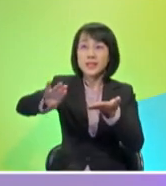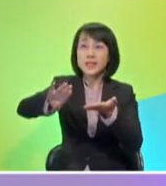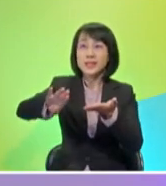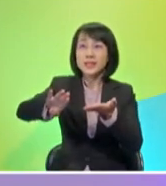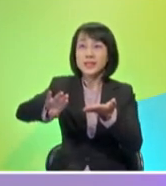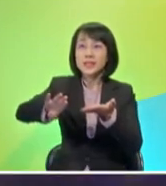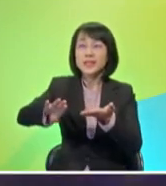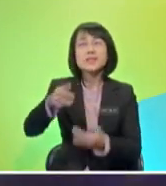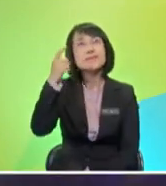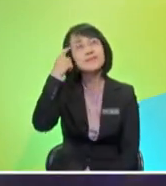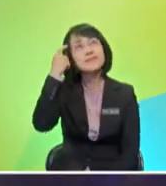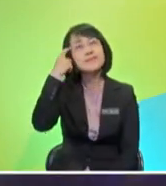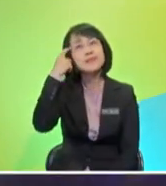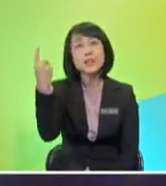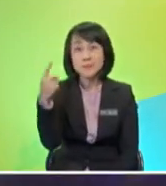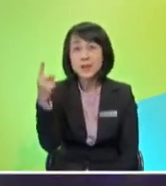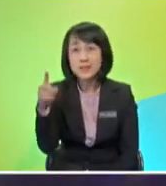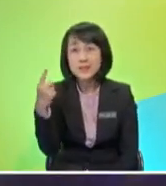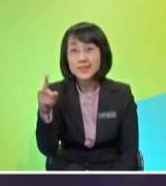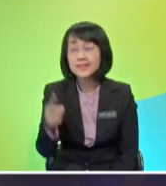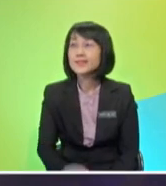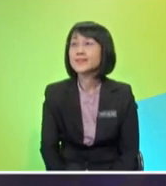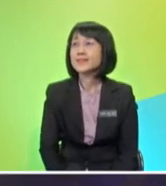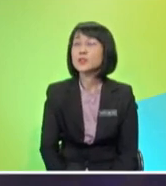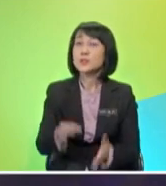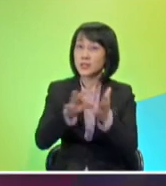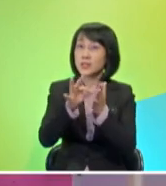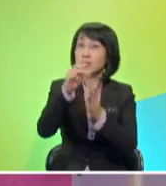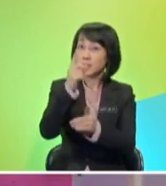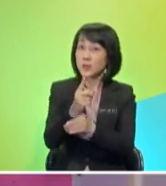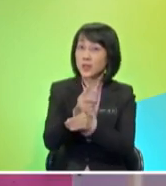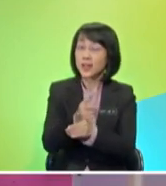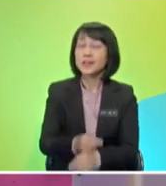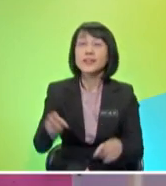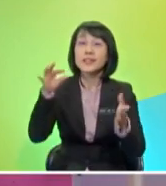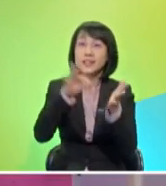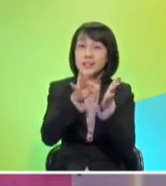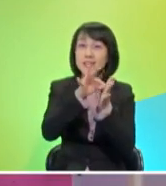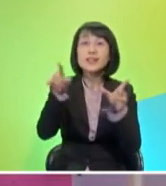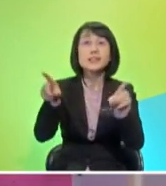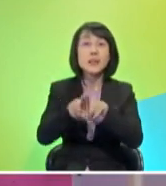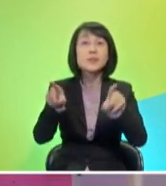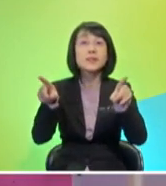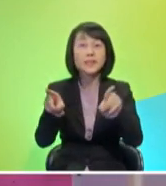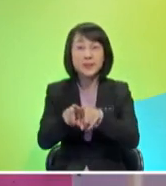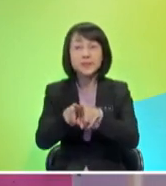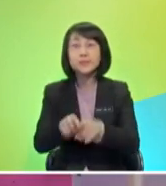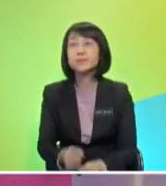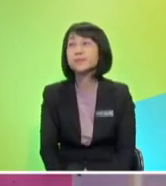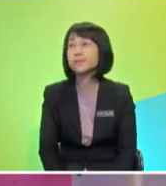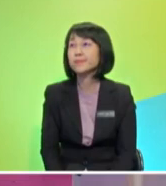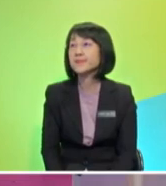11 cikgu. 11. Okey, jom kita tengok betul tak? Okey, murid-murid cikgu boleh kira sama dengan